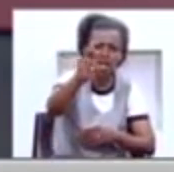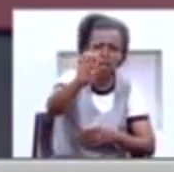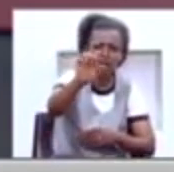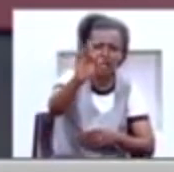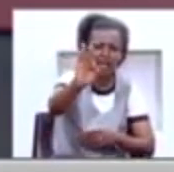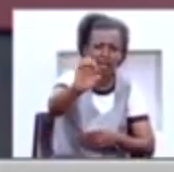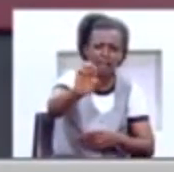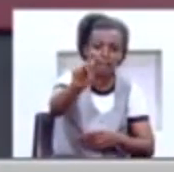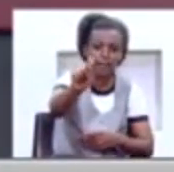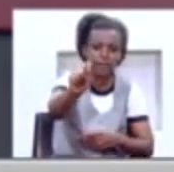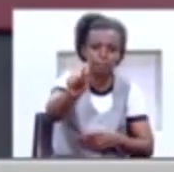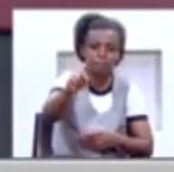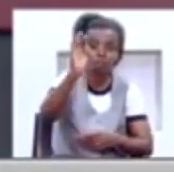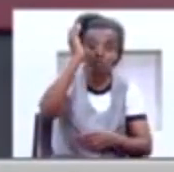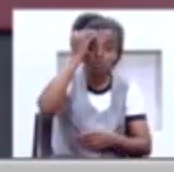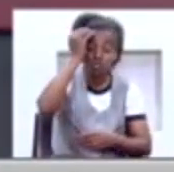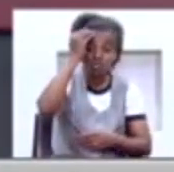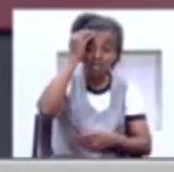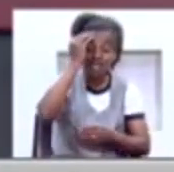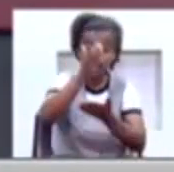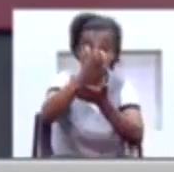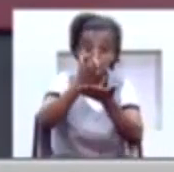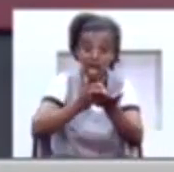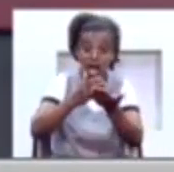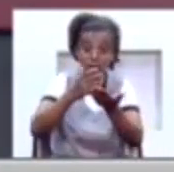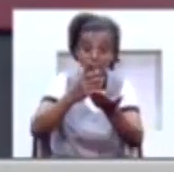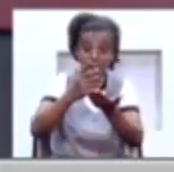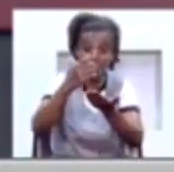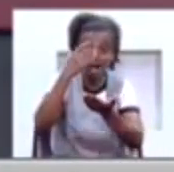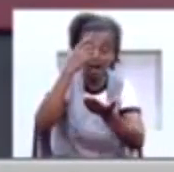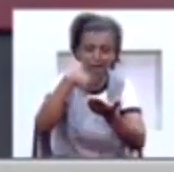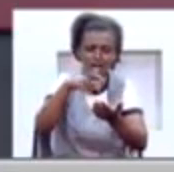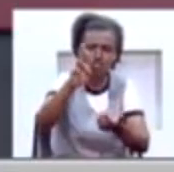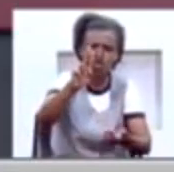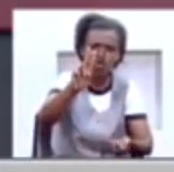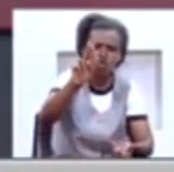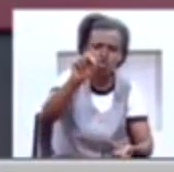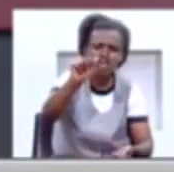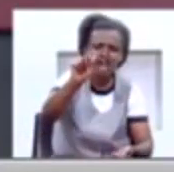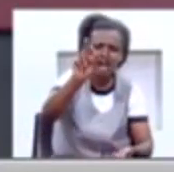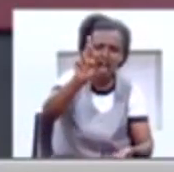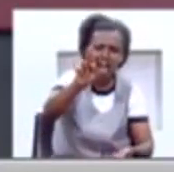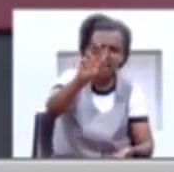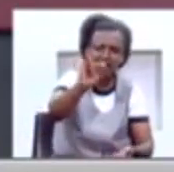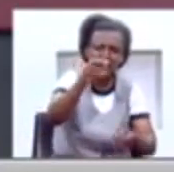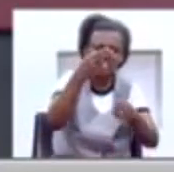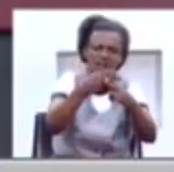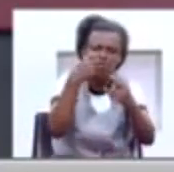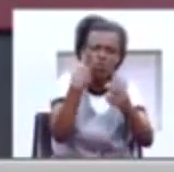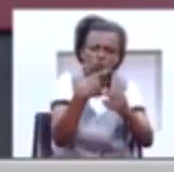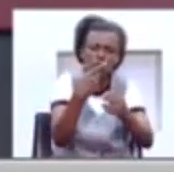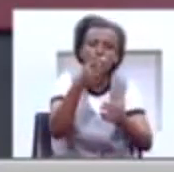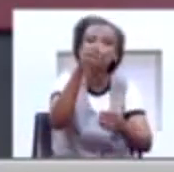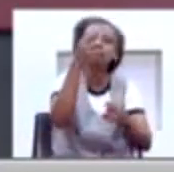gukora menya ko hari abarunari batwihishemo abo bitaga abarunari n'abatutsi muri rusange ariko